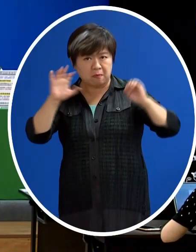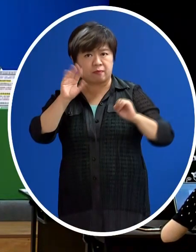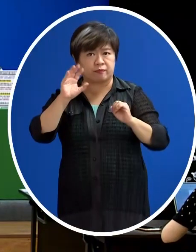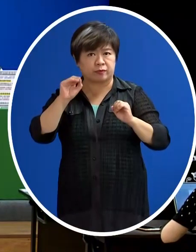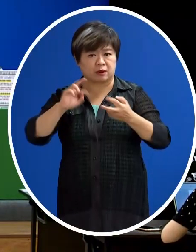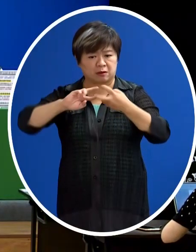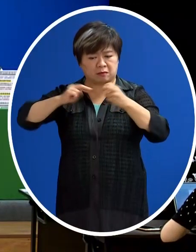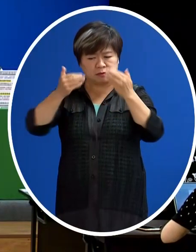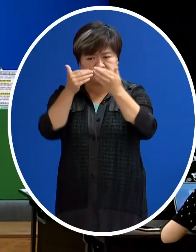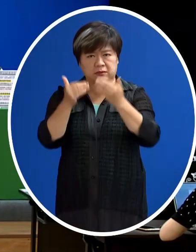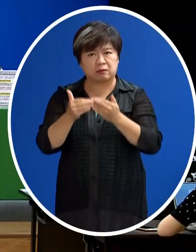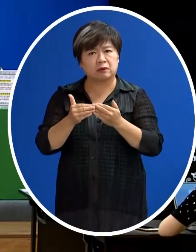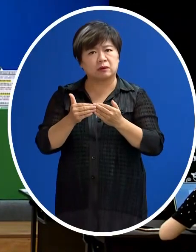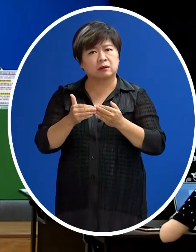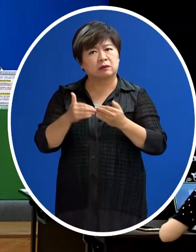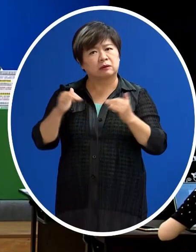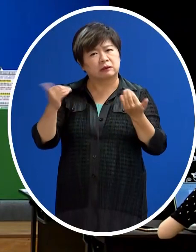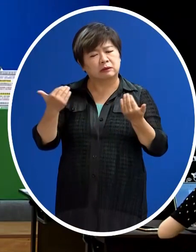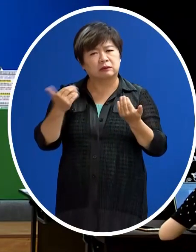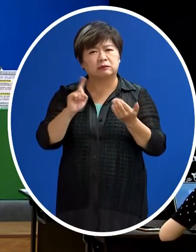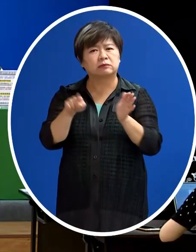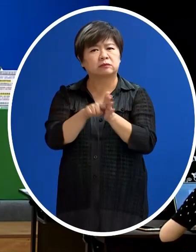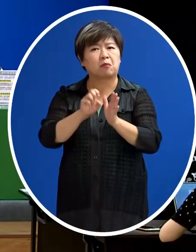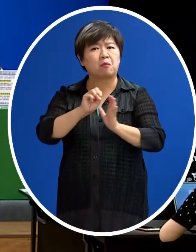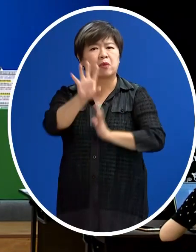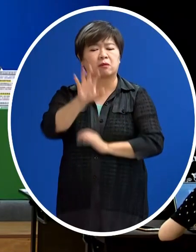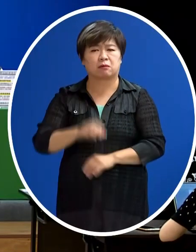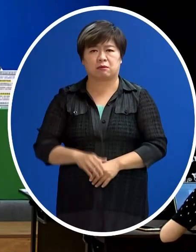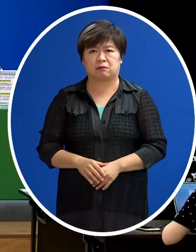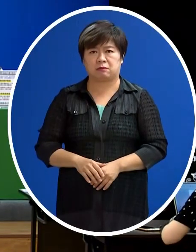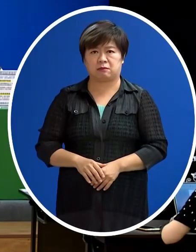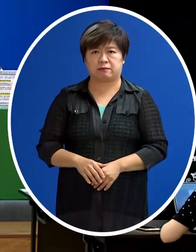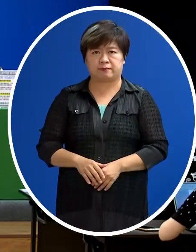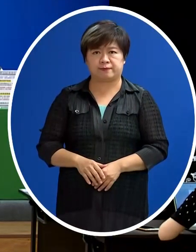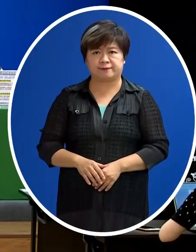因定序有可能什么时候会出炉吗？谢谢。